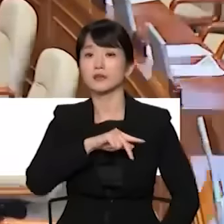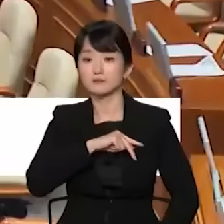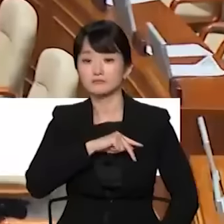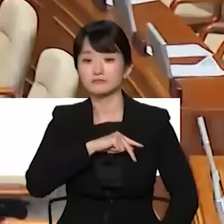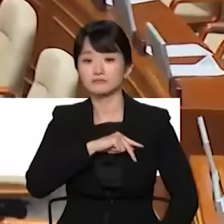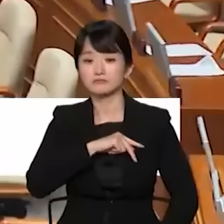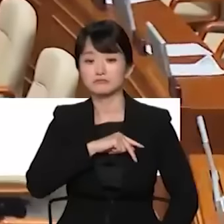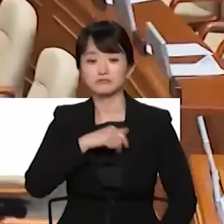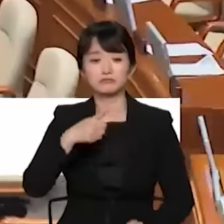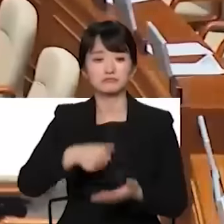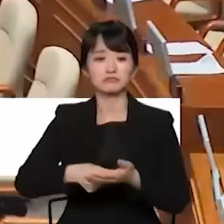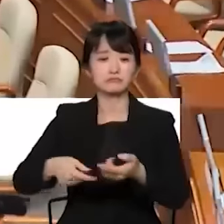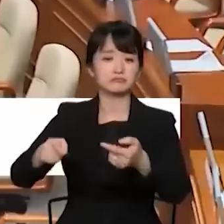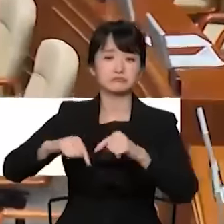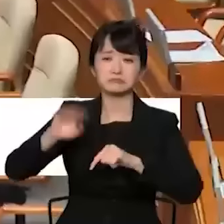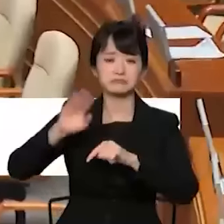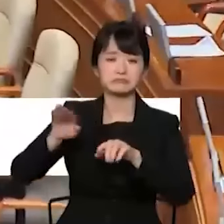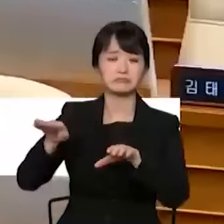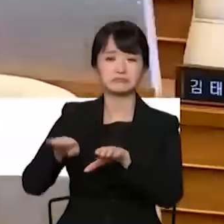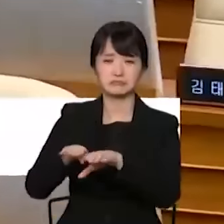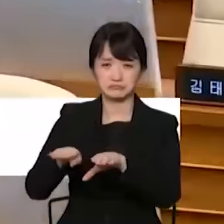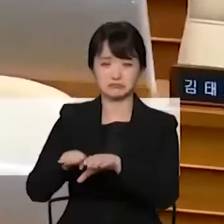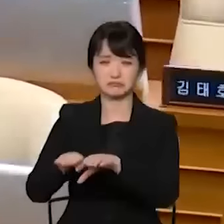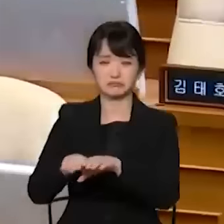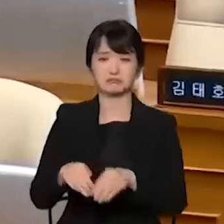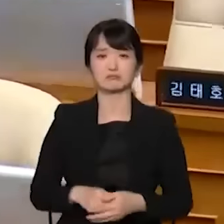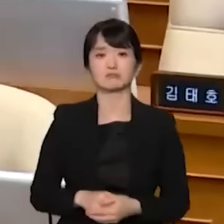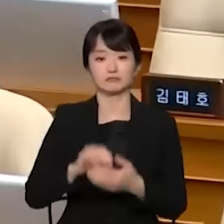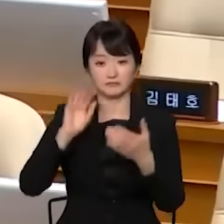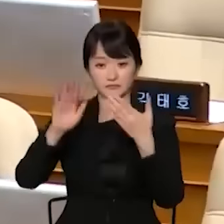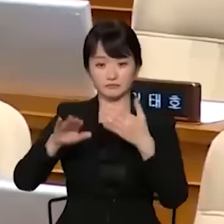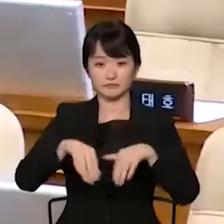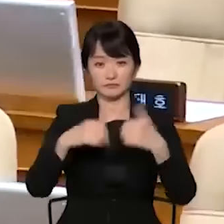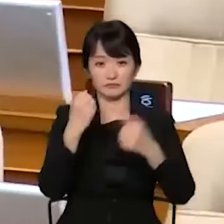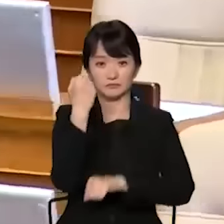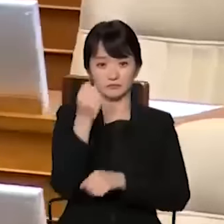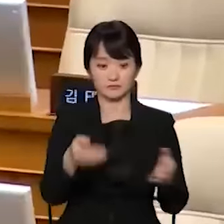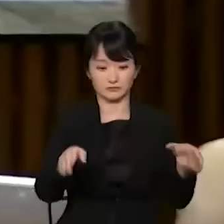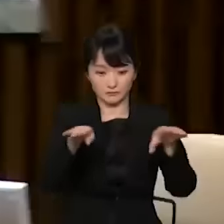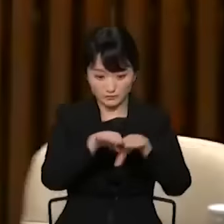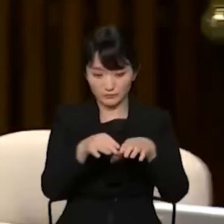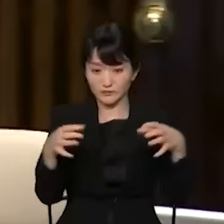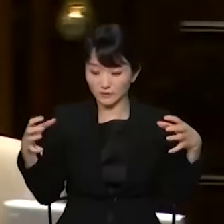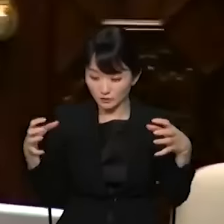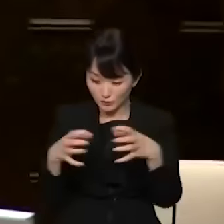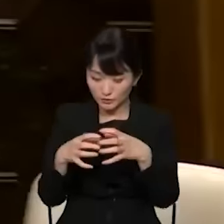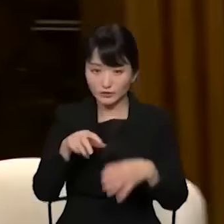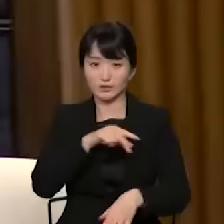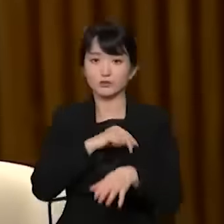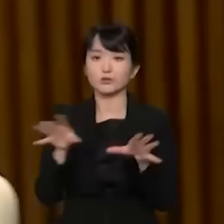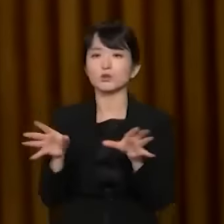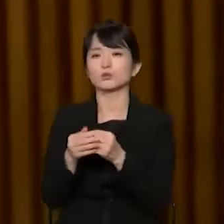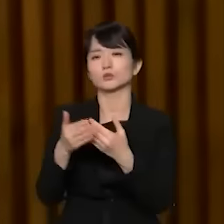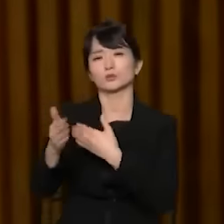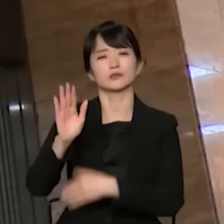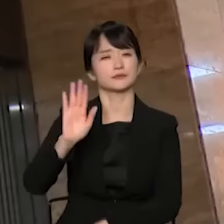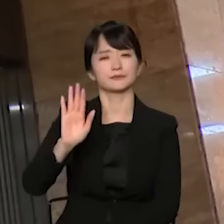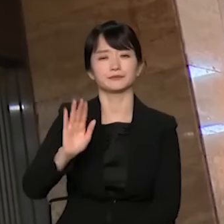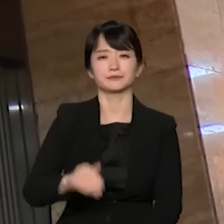아예 투표에 참여하지 않는 전략을 썼습니다. 이후 국회 본청에 모여 있었지만 의원총회는 아니라고